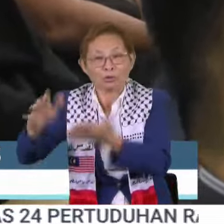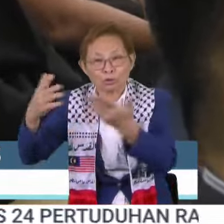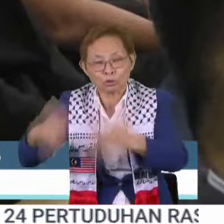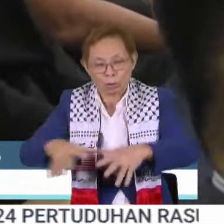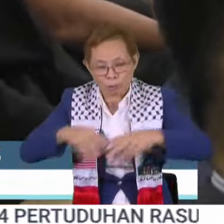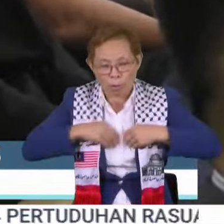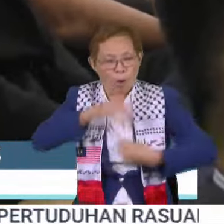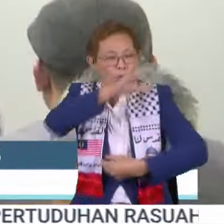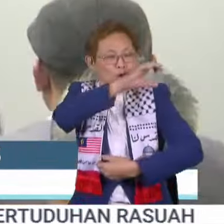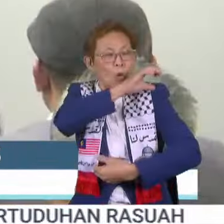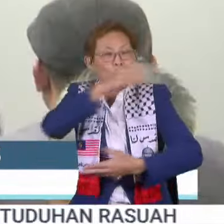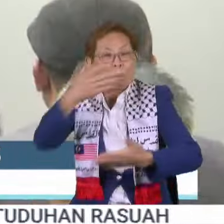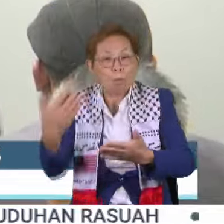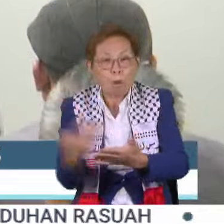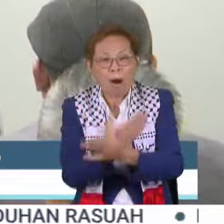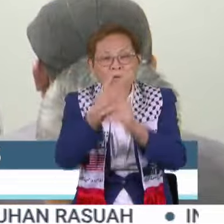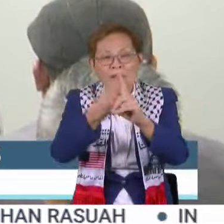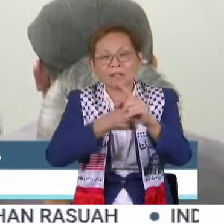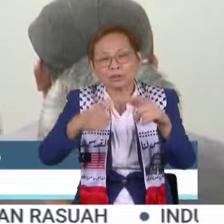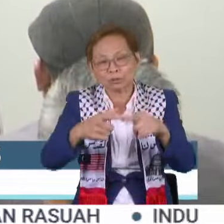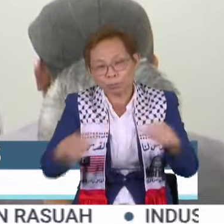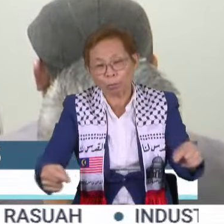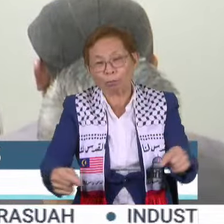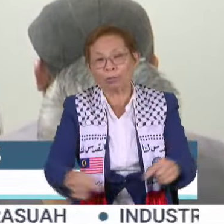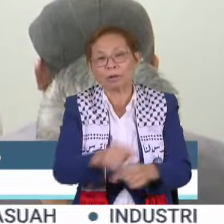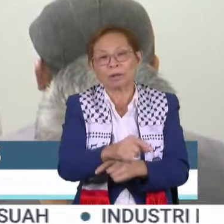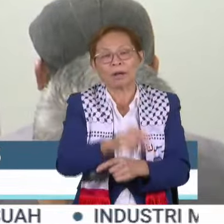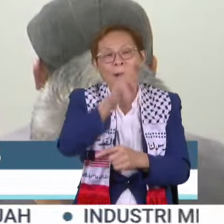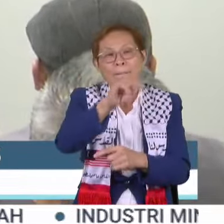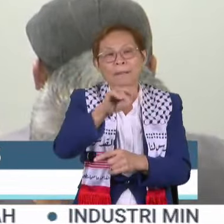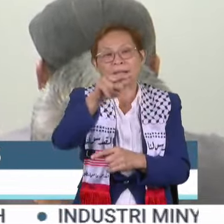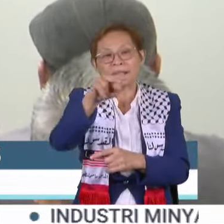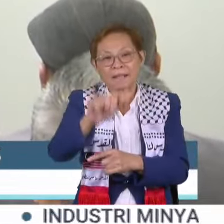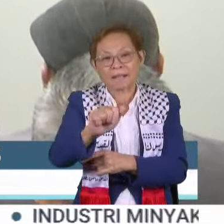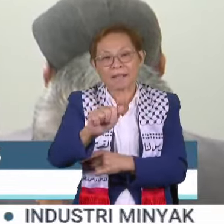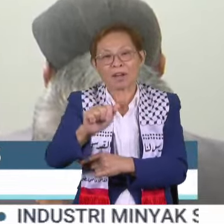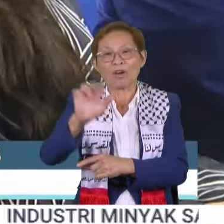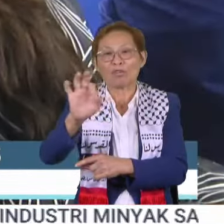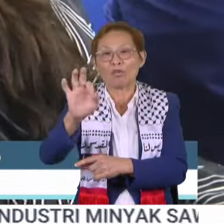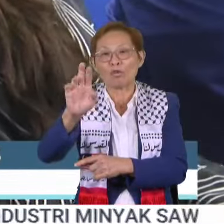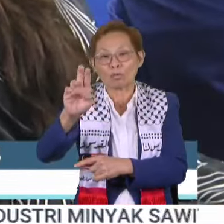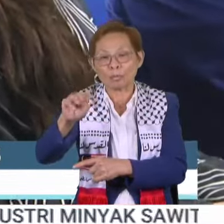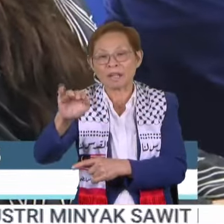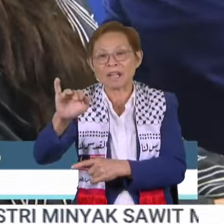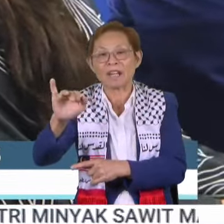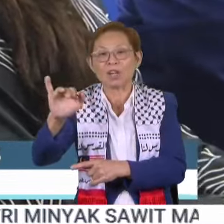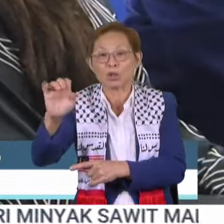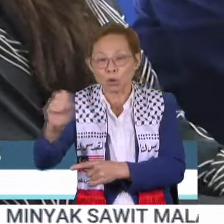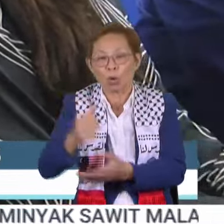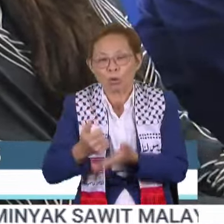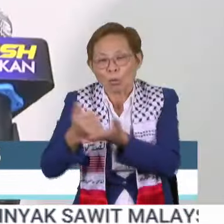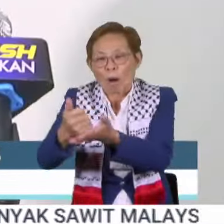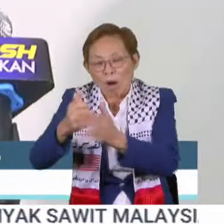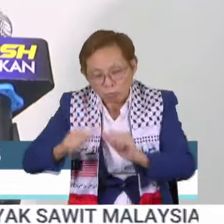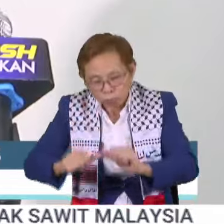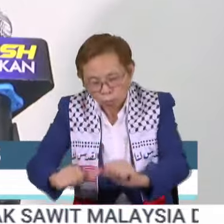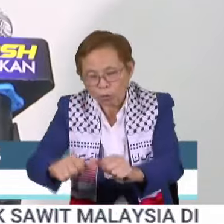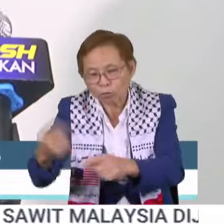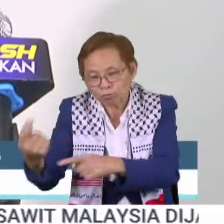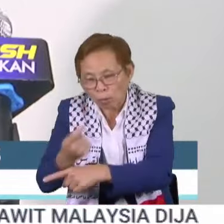telah menerima jurulatih baru dari Jepun iaitu Minemura Fumio untuk membantu meneruskan latihan